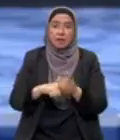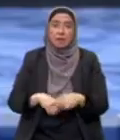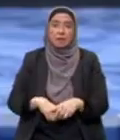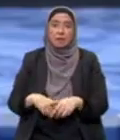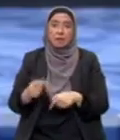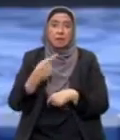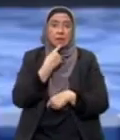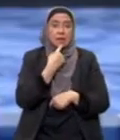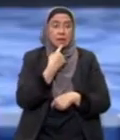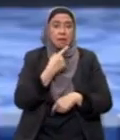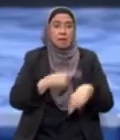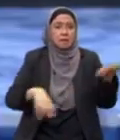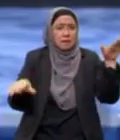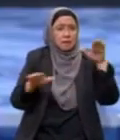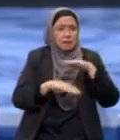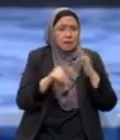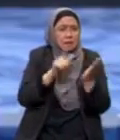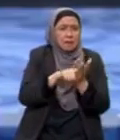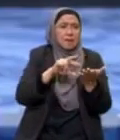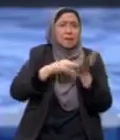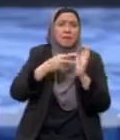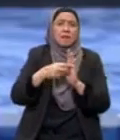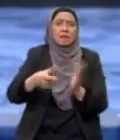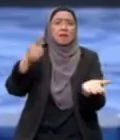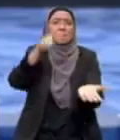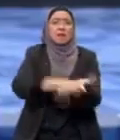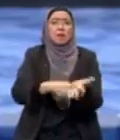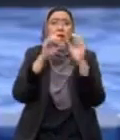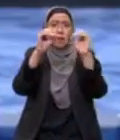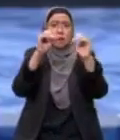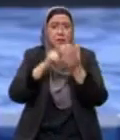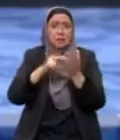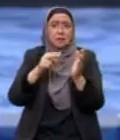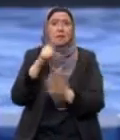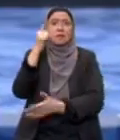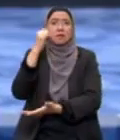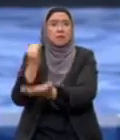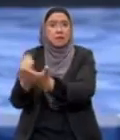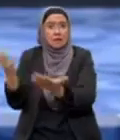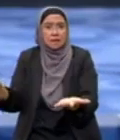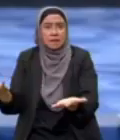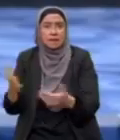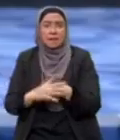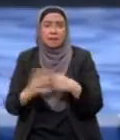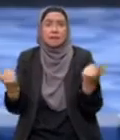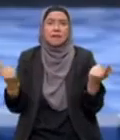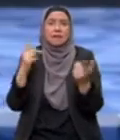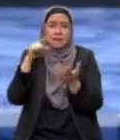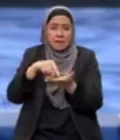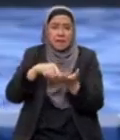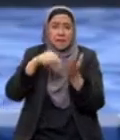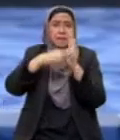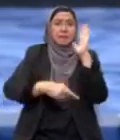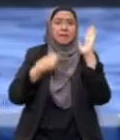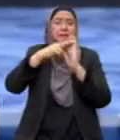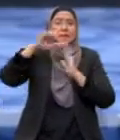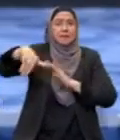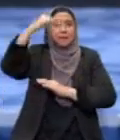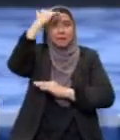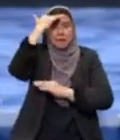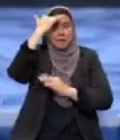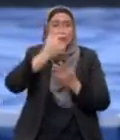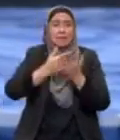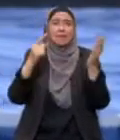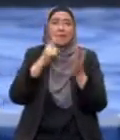satu ah inilah peranan yang dapat dimainkan jadi reformasi institusi tidak hanya berlaku kepada pindaan undang-undang yang ada tetapi